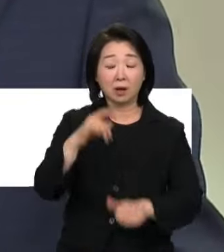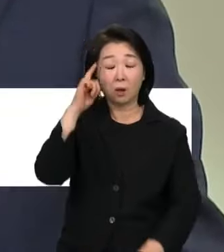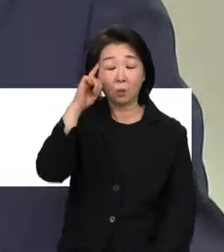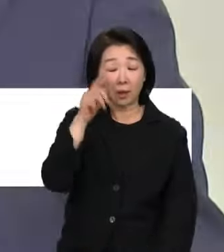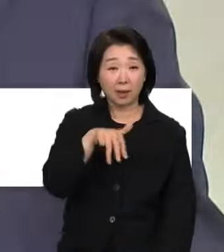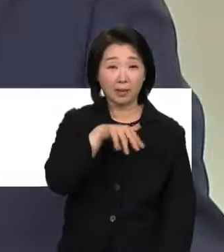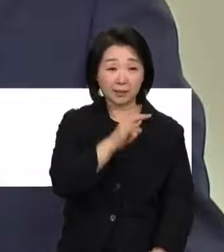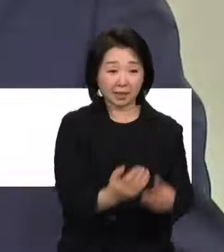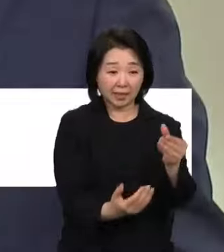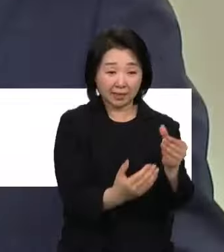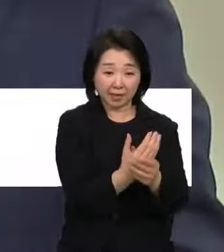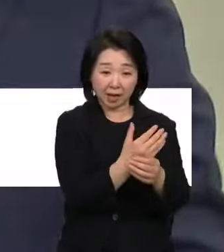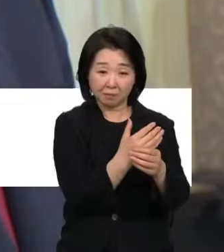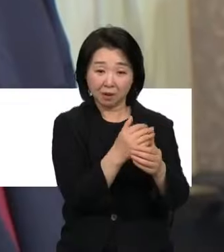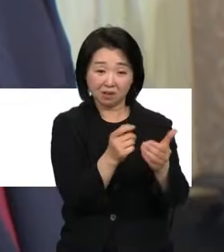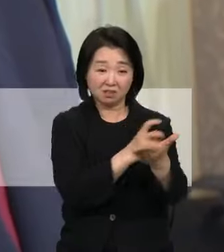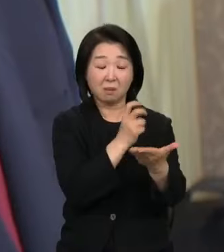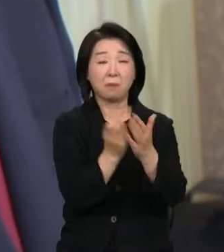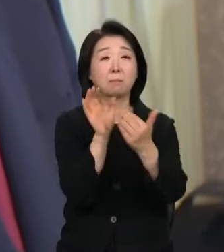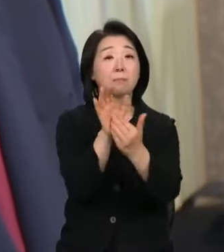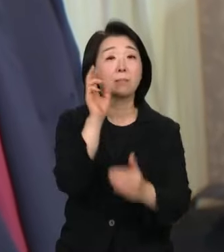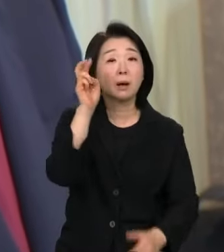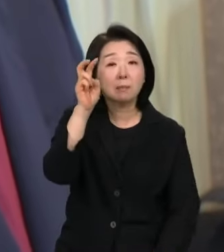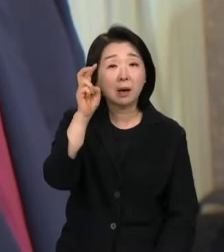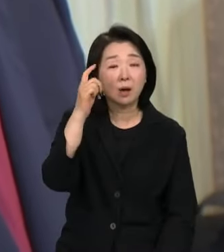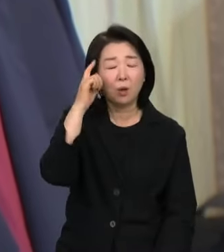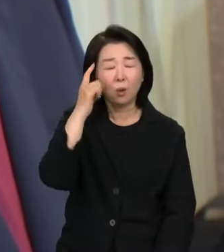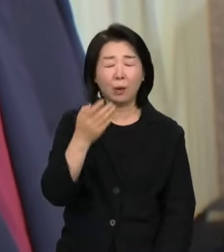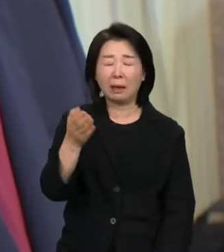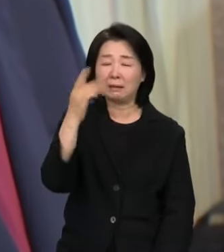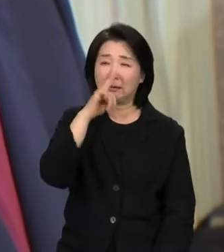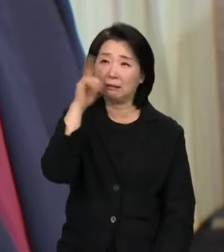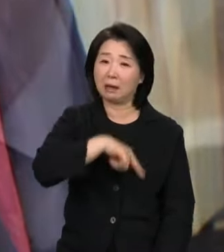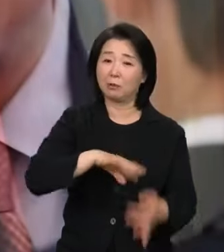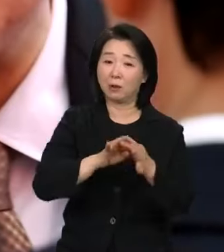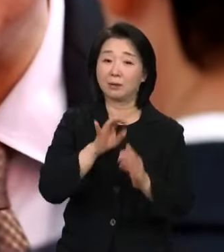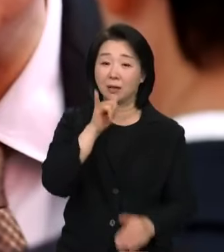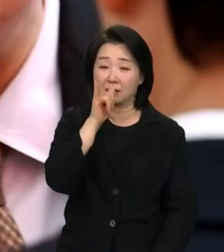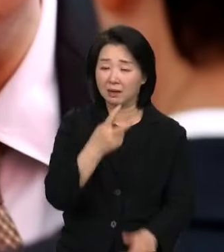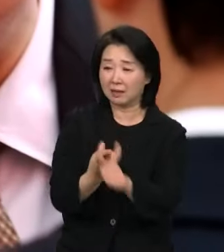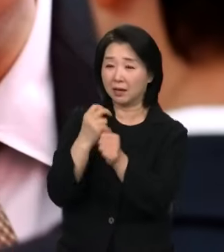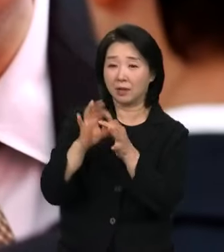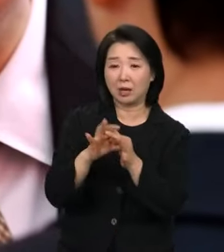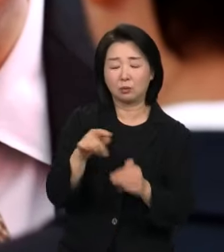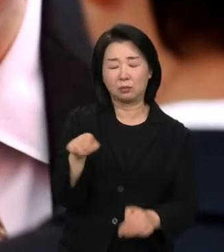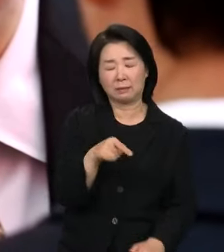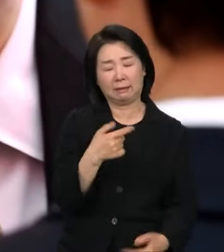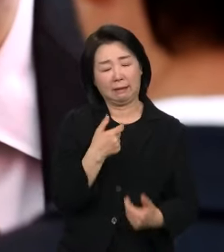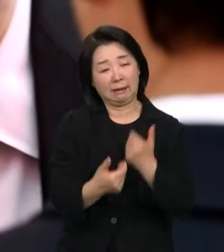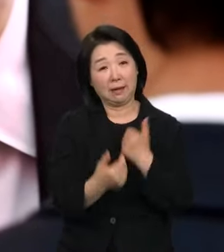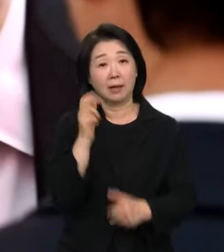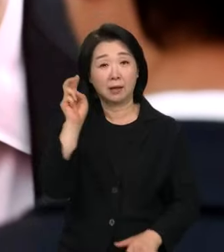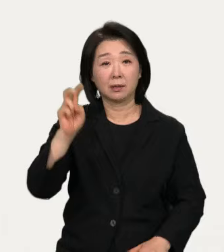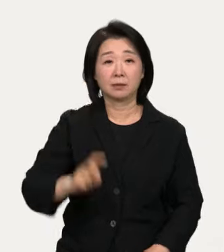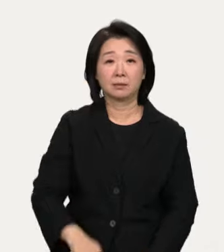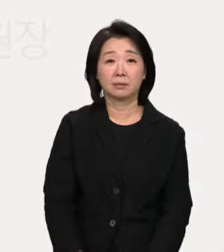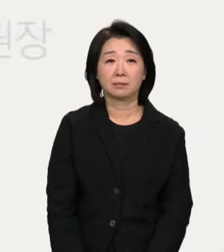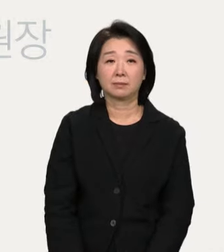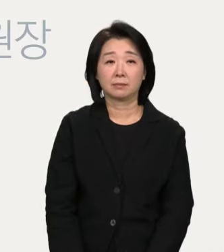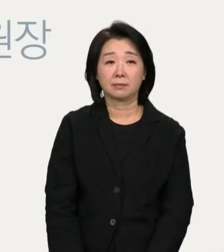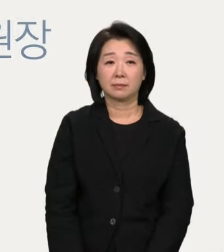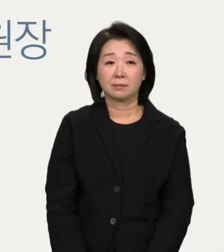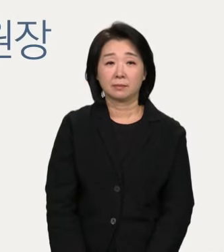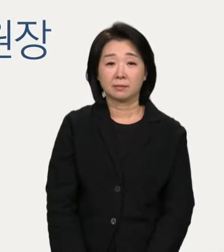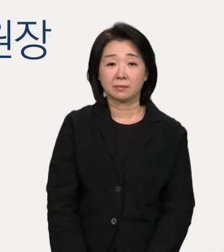특검법을 막을 것이다 생각합니다 과거 악연의 탄핵 주장까지 더해 두 사람의 관계는 더 껄끄러워 걸로 보입니다